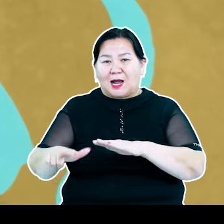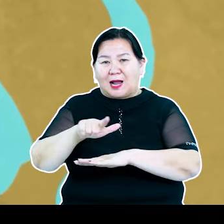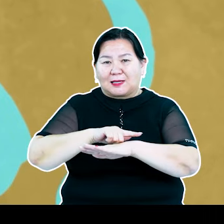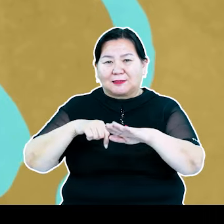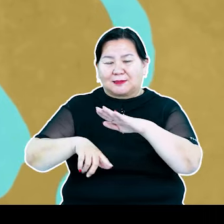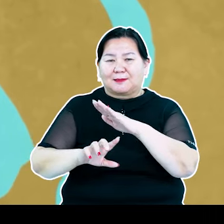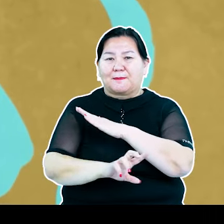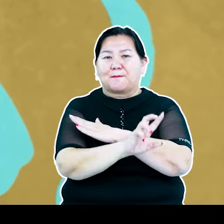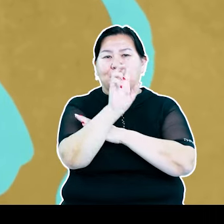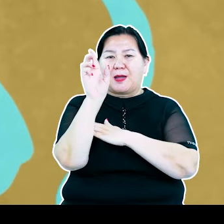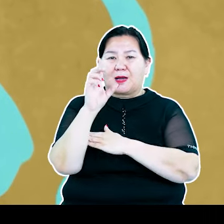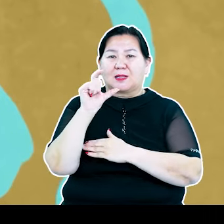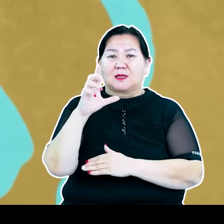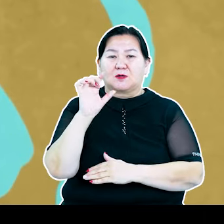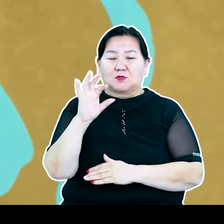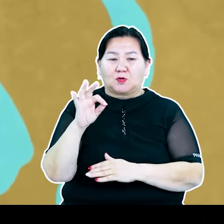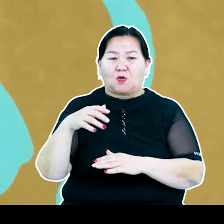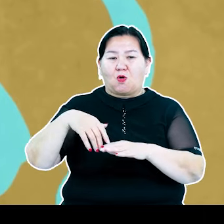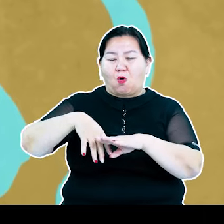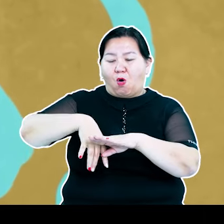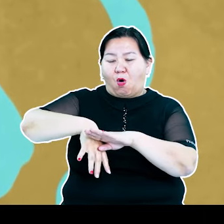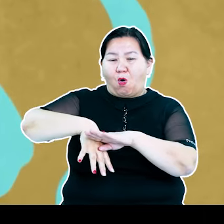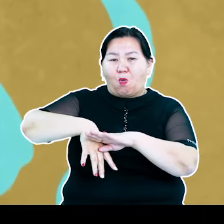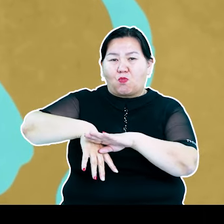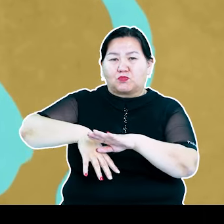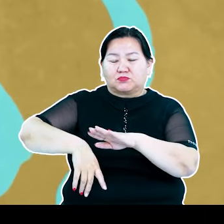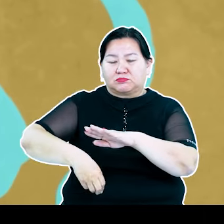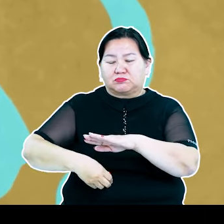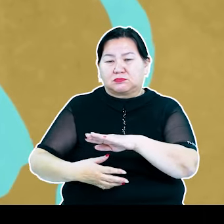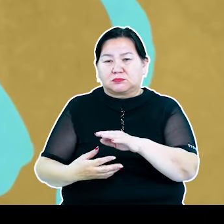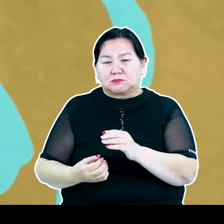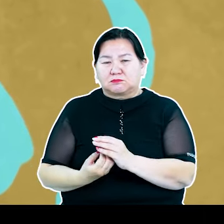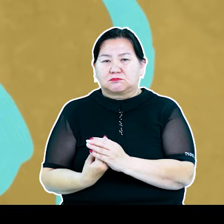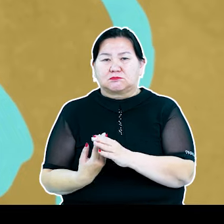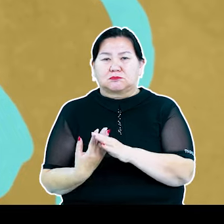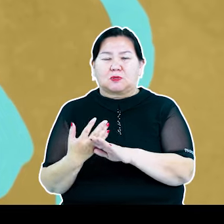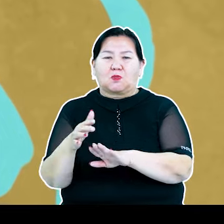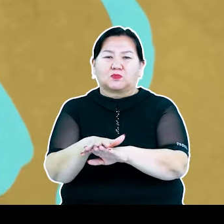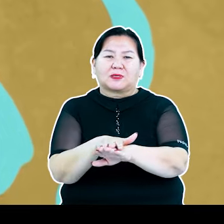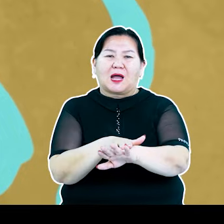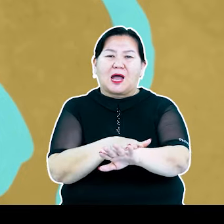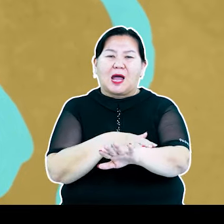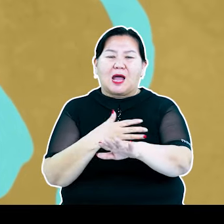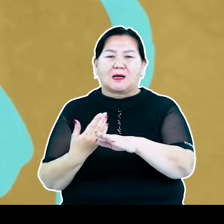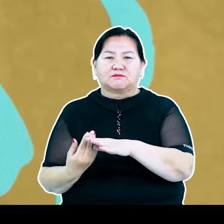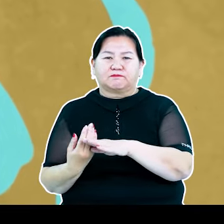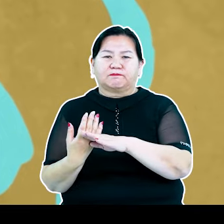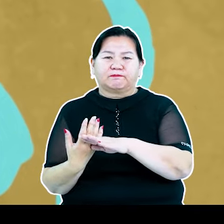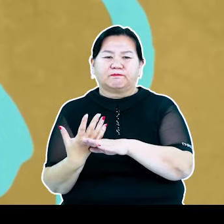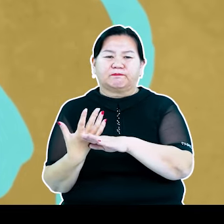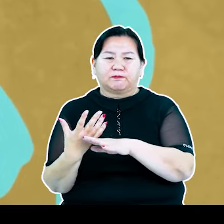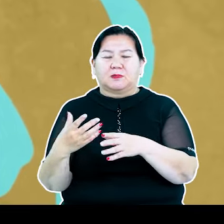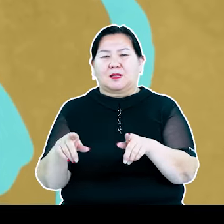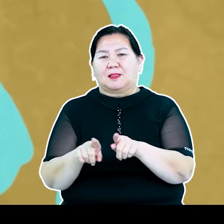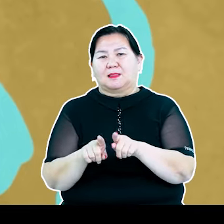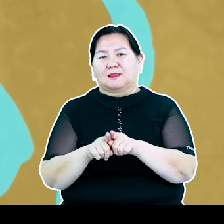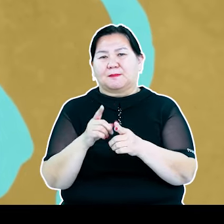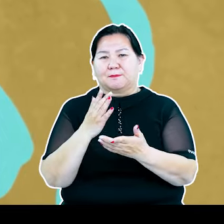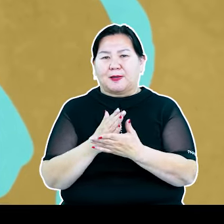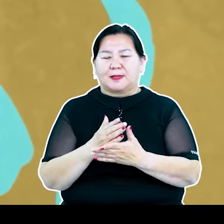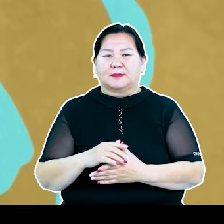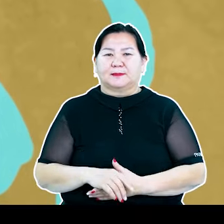шингээчихнэ. Яагаад ингэж байна гэвэл өвс ургамал ихтэй газрын хөрс ургамлын үнцээр сэргэжж зөөлрсөн байдаг